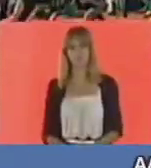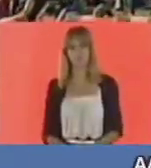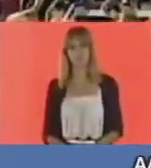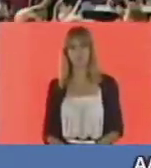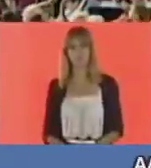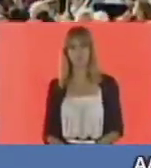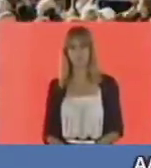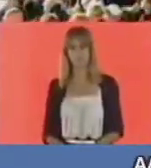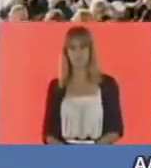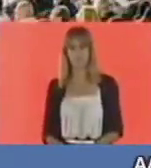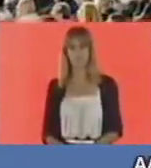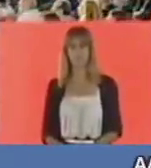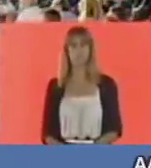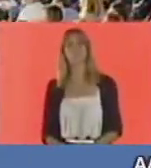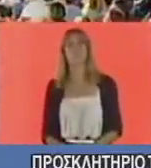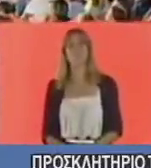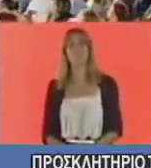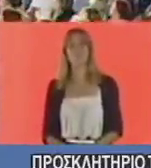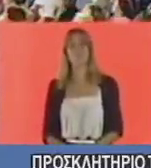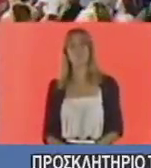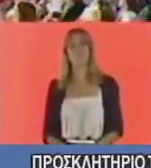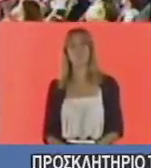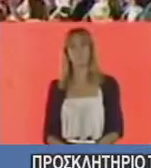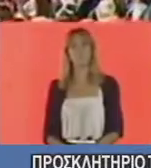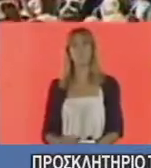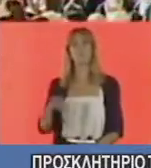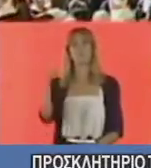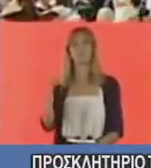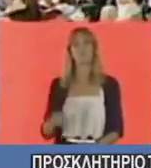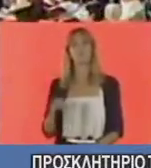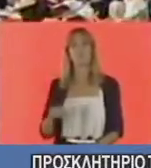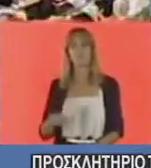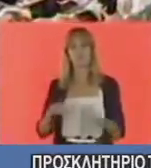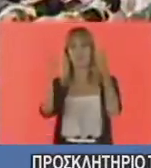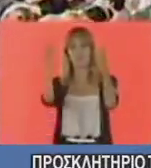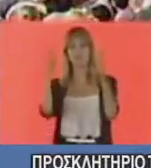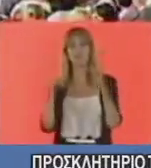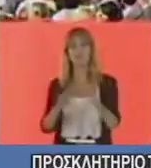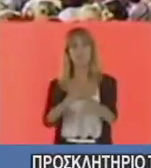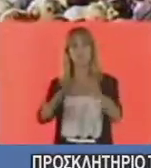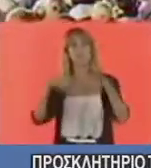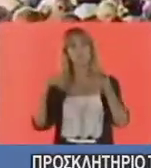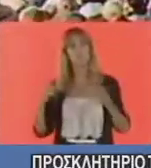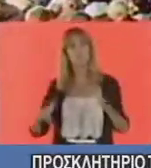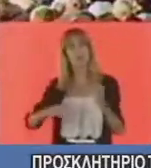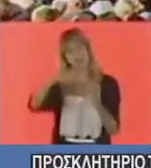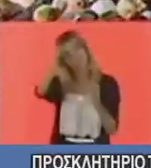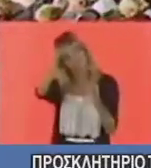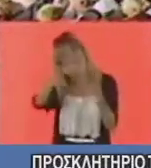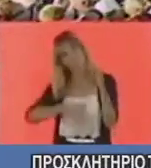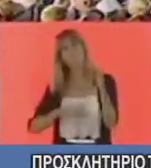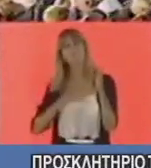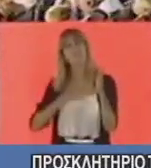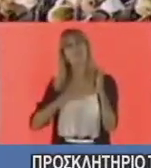σήμερα που με τη δημοσιοποίηση της διακήρυξής μας, που με το